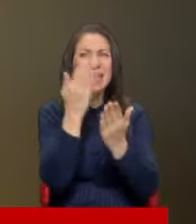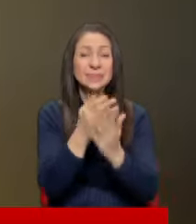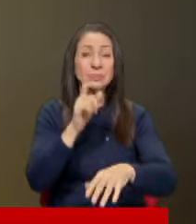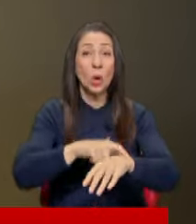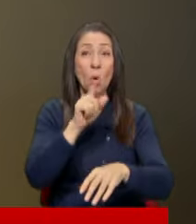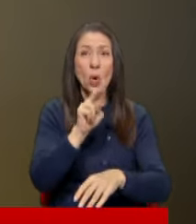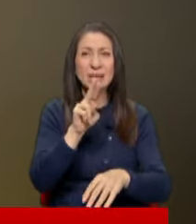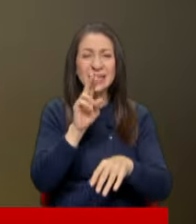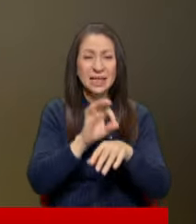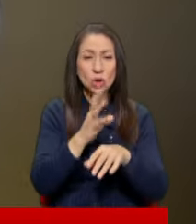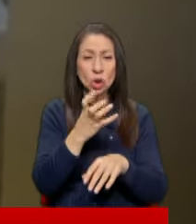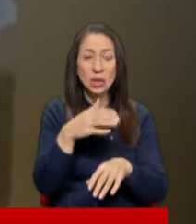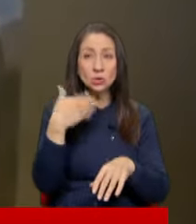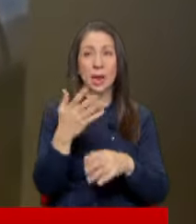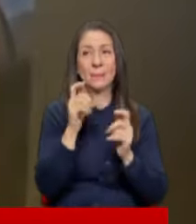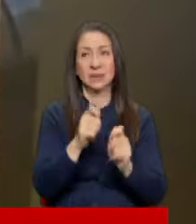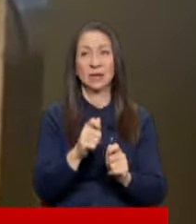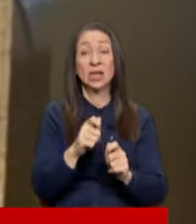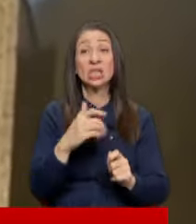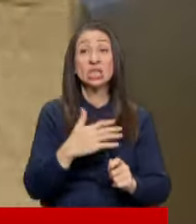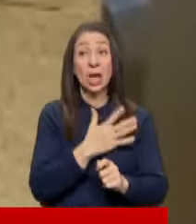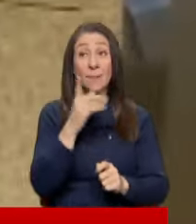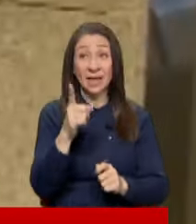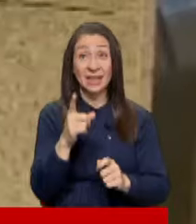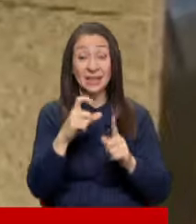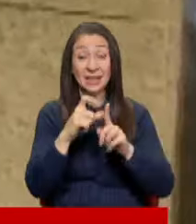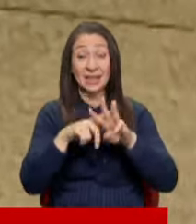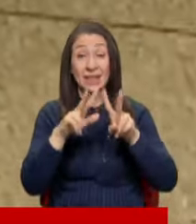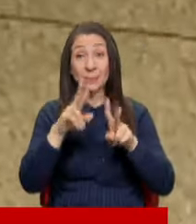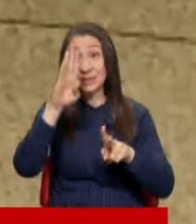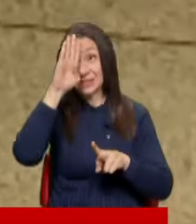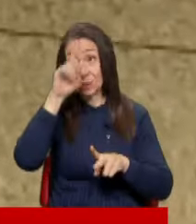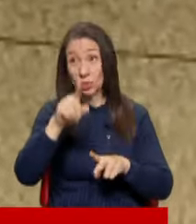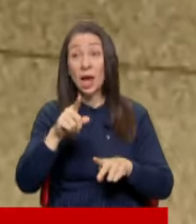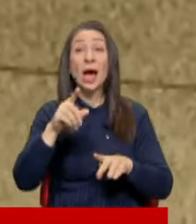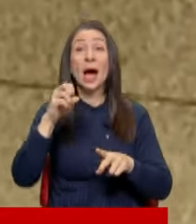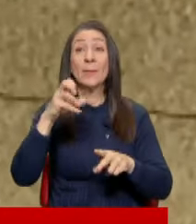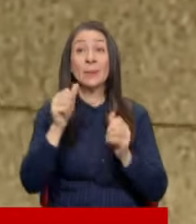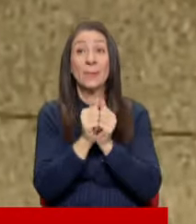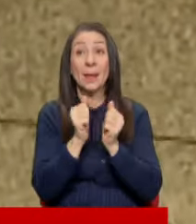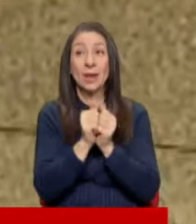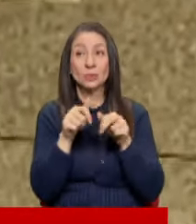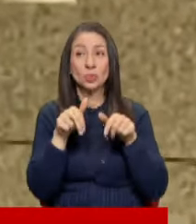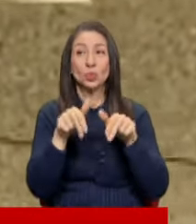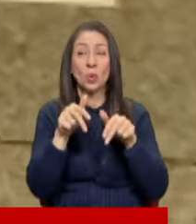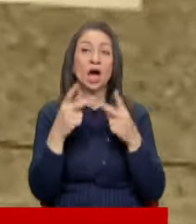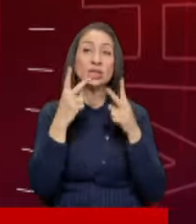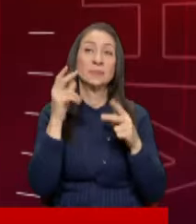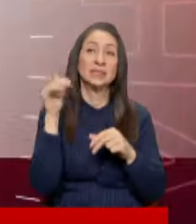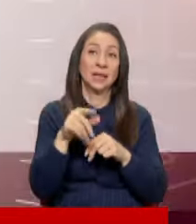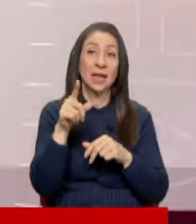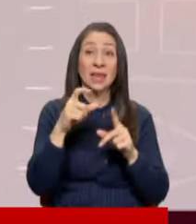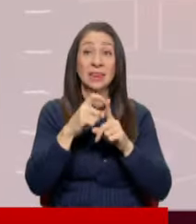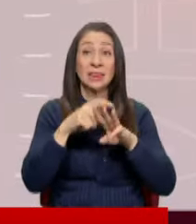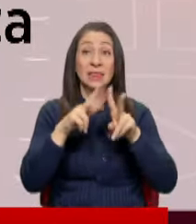17'den yaklaşık 4 saat sonra yapıldı CHP'den Dem Parti İstanbul'da AK Parti ile birlikte hareket ediyor açıklaması geldi